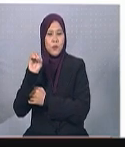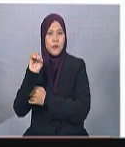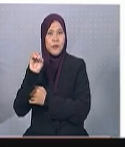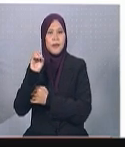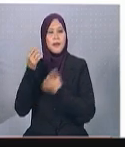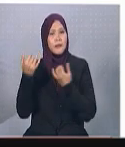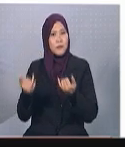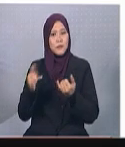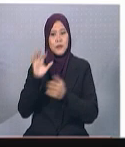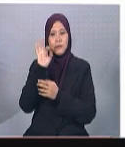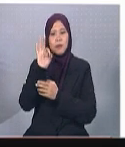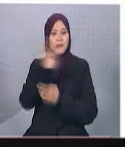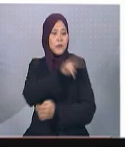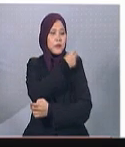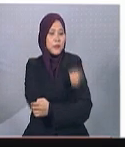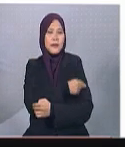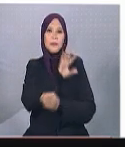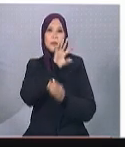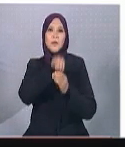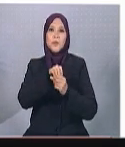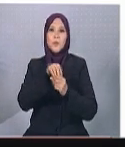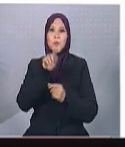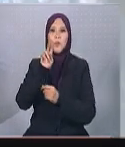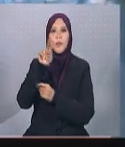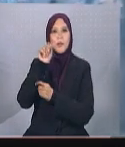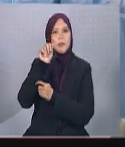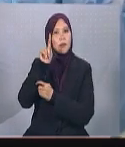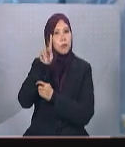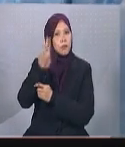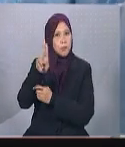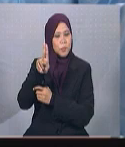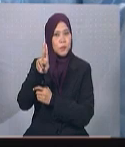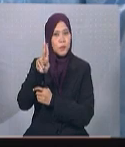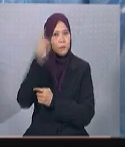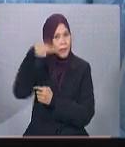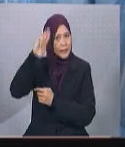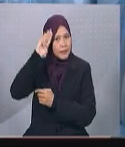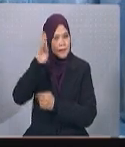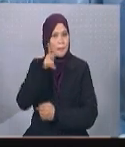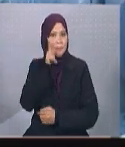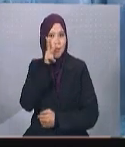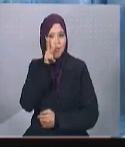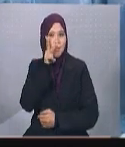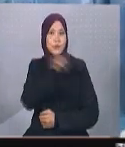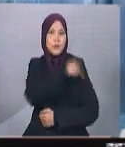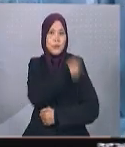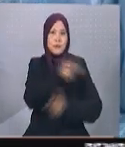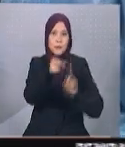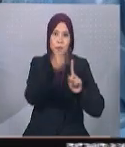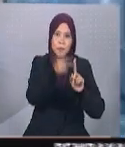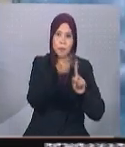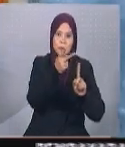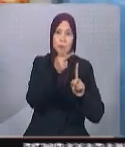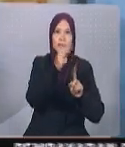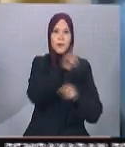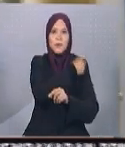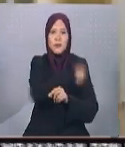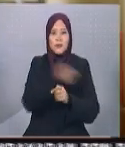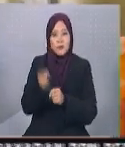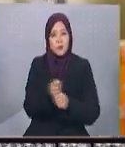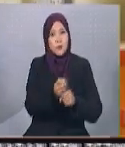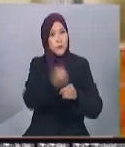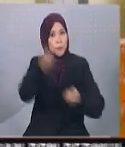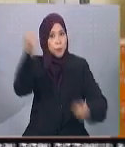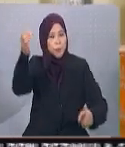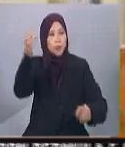Hospital akan terlibat termasuk Hospital tuanku Fauzi overlays Hospital sultanah bahiyah ke dalam Hospital Pulau Pinang Hospital Sungai